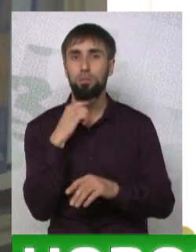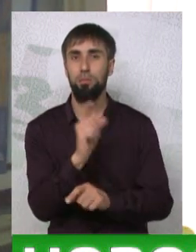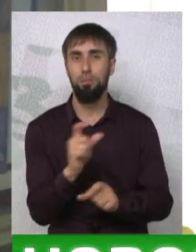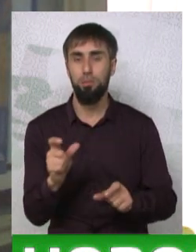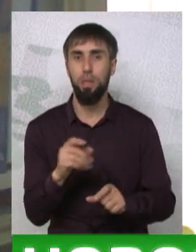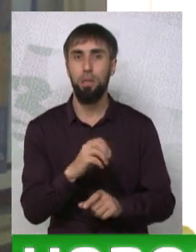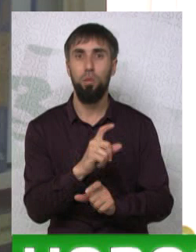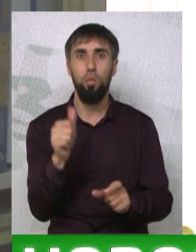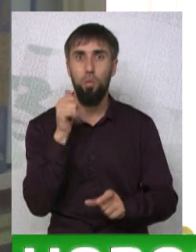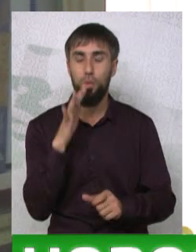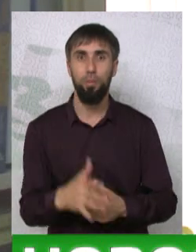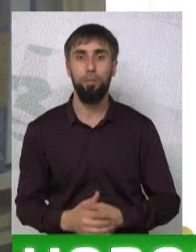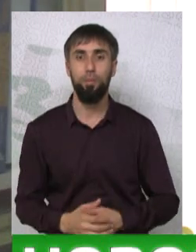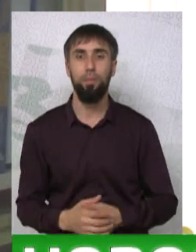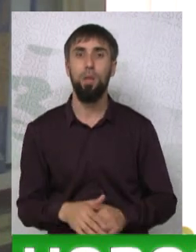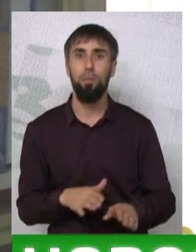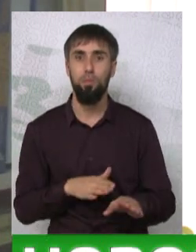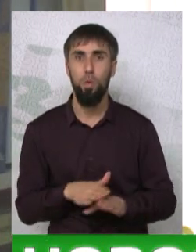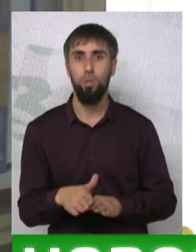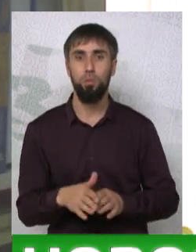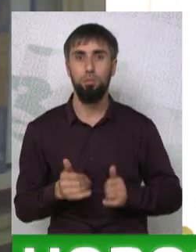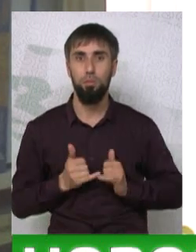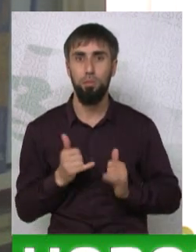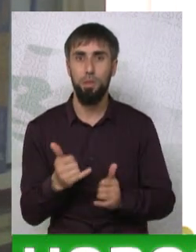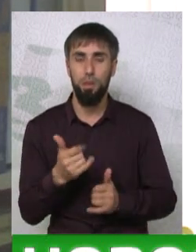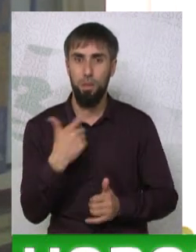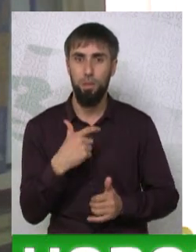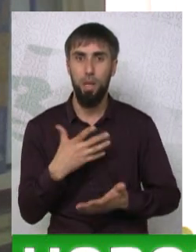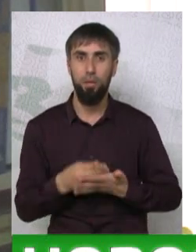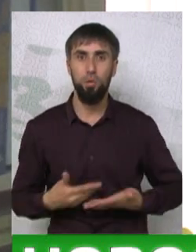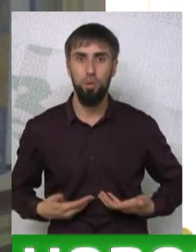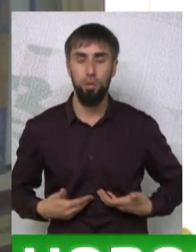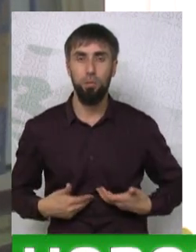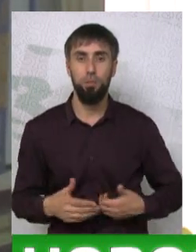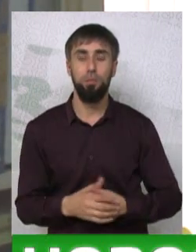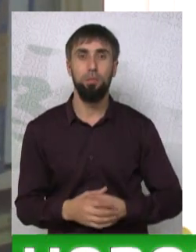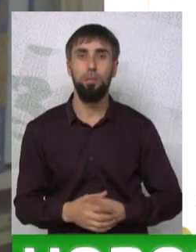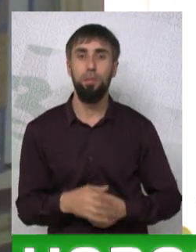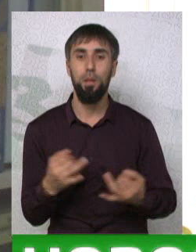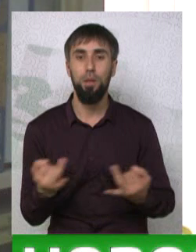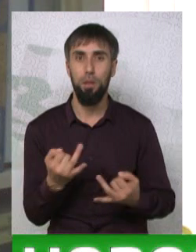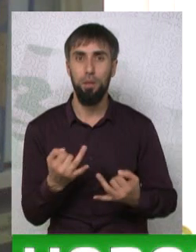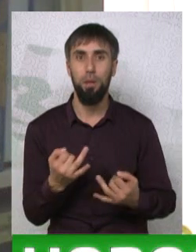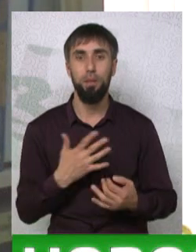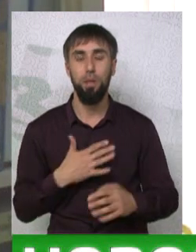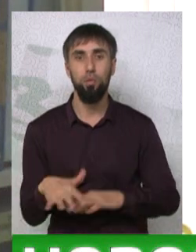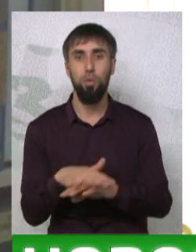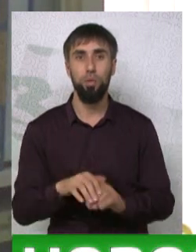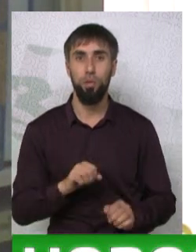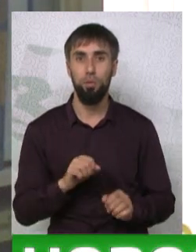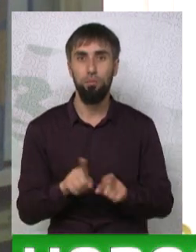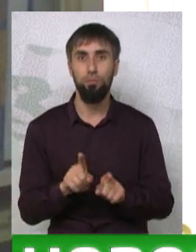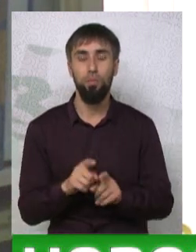это те люди, которые полностью посвящали себя, свою жизнь интересам нашего народа,